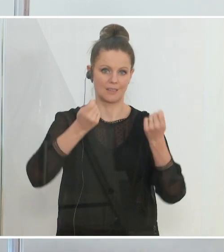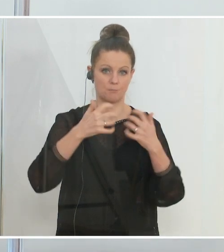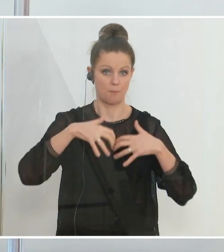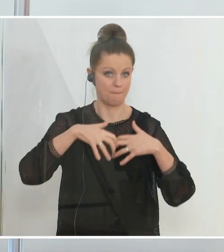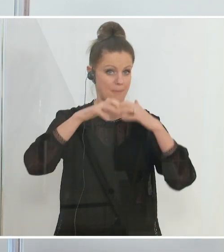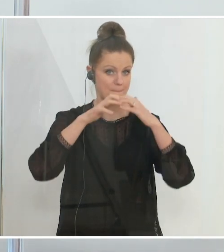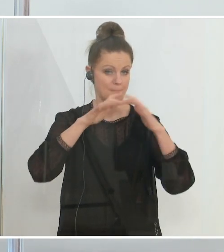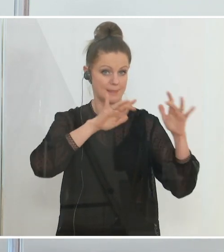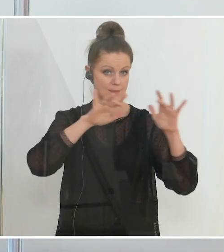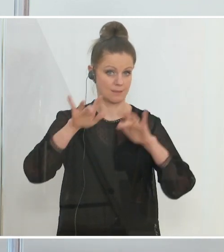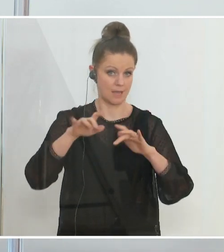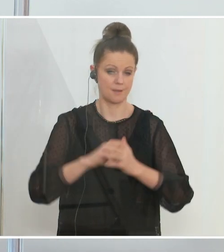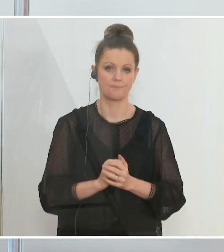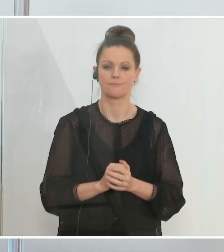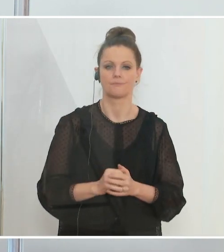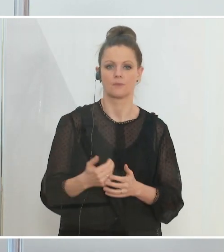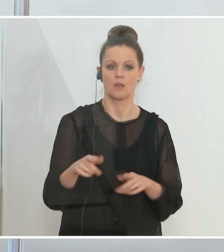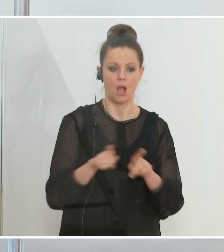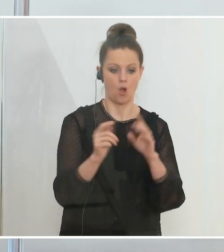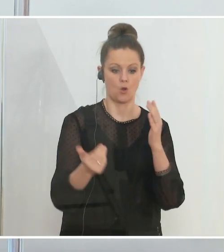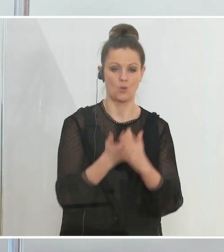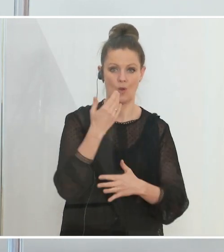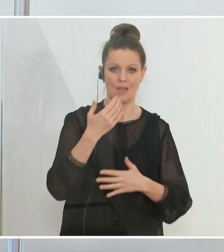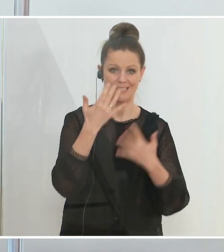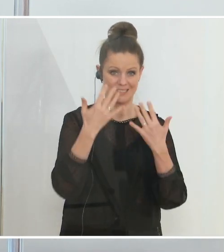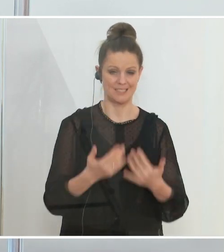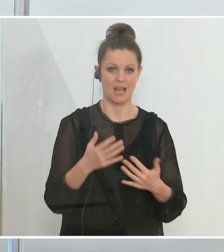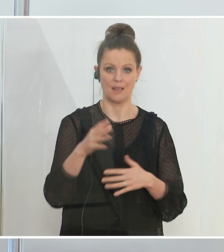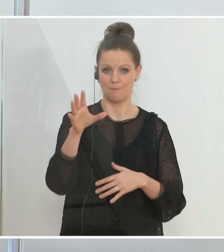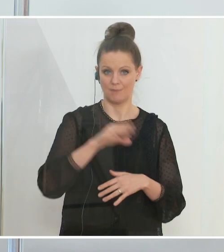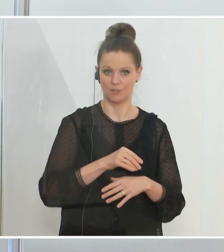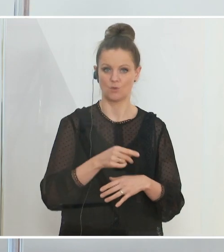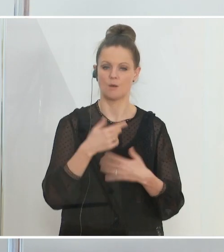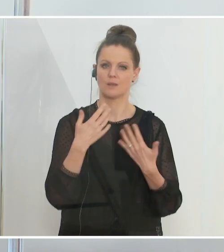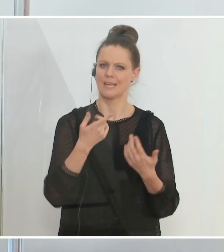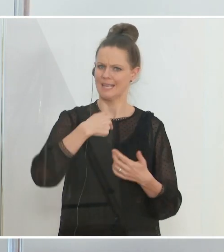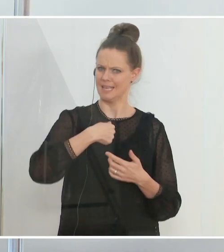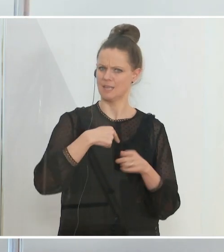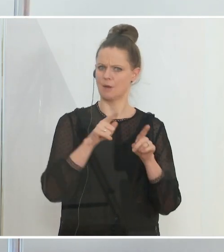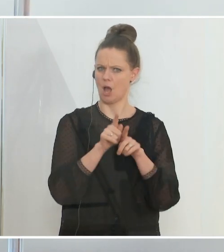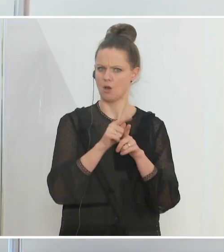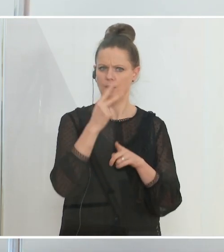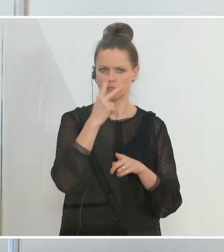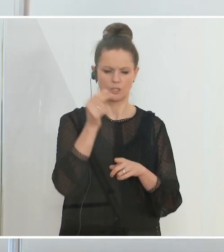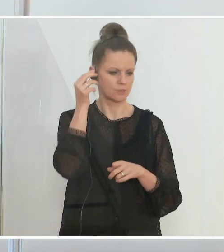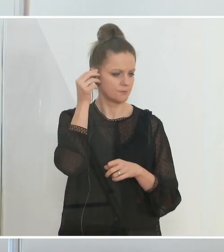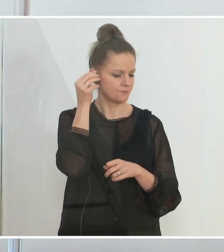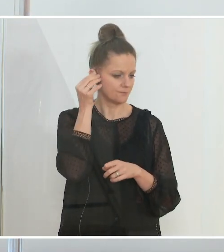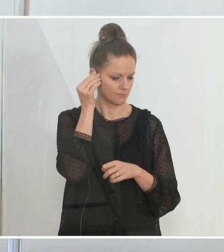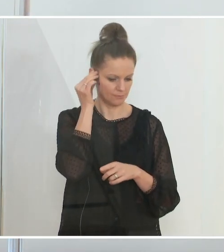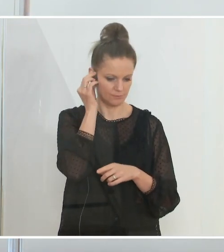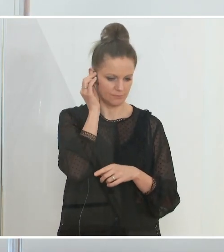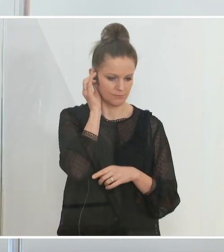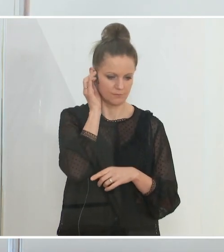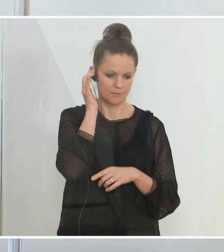ist. Ich habe Ihnen da auch neue Zahlen mitgebracht. Ich habe mir angesehen, wie sozusagen auch das Thema Arbeit